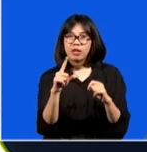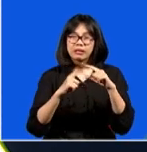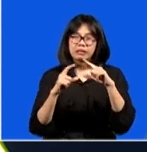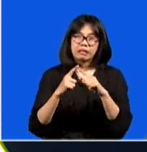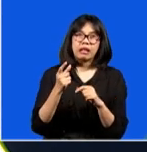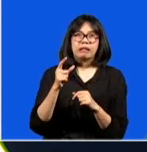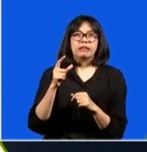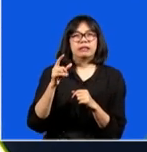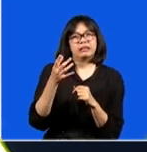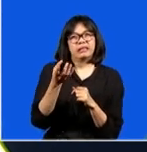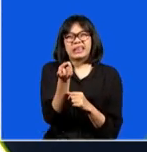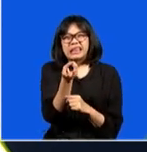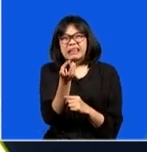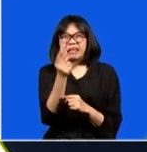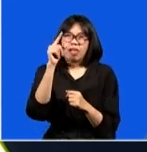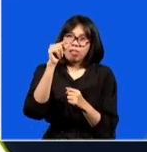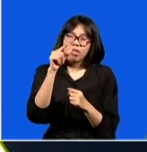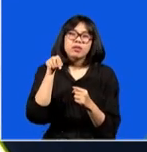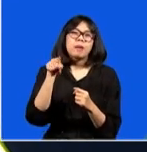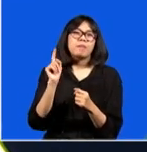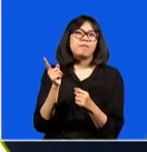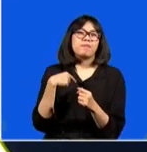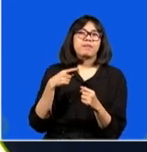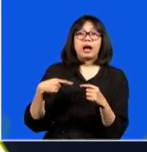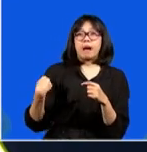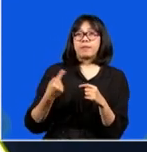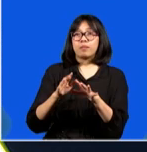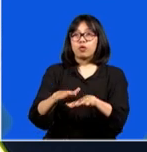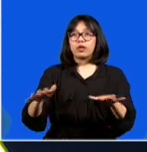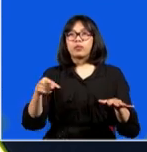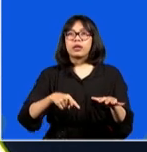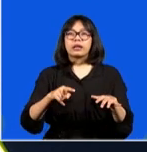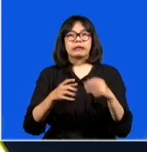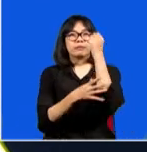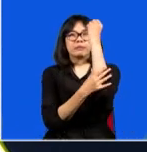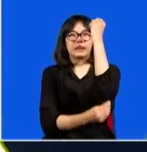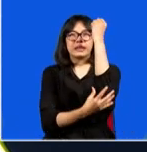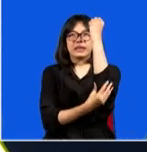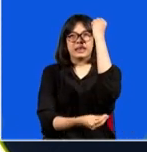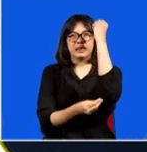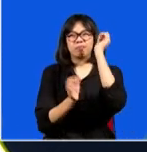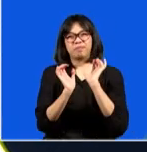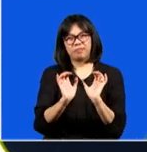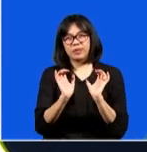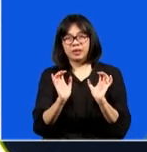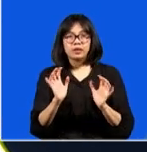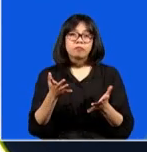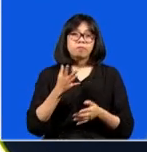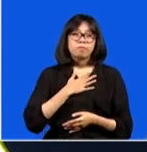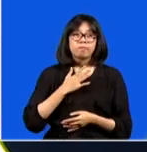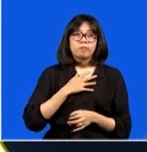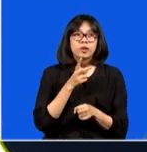dari kalangan menengah ke nah saya berpikir kembali bagaimana agar saya mampu